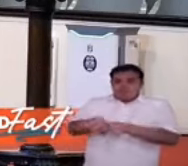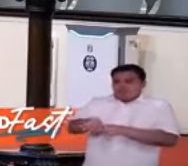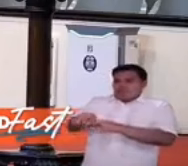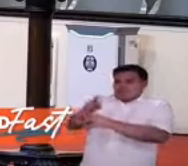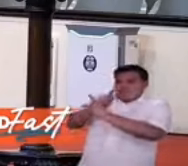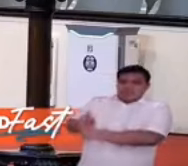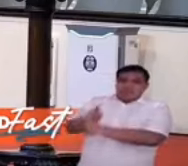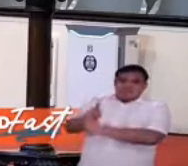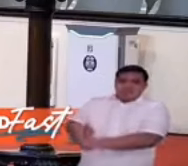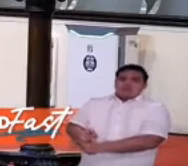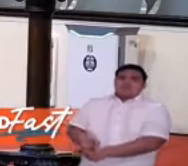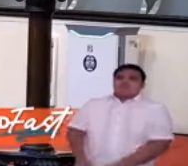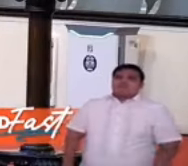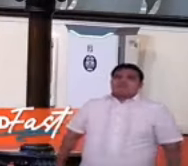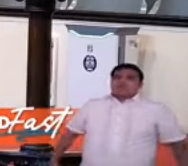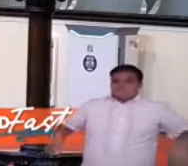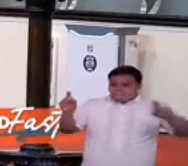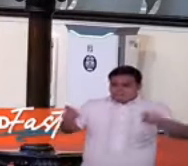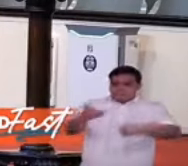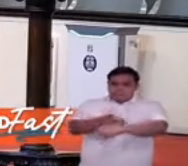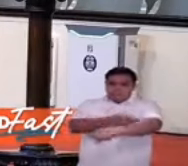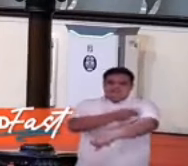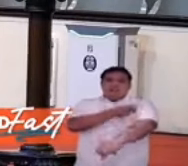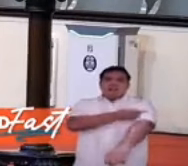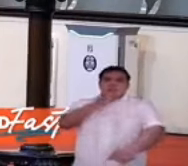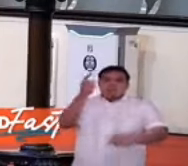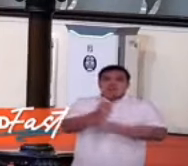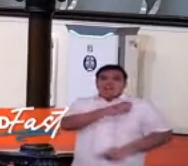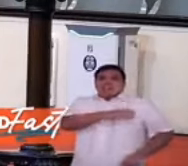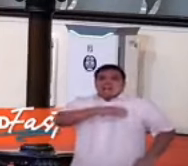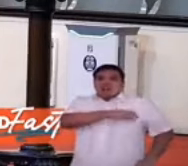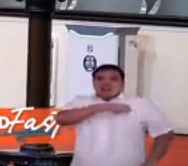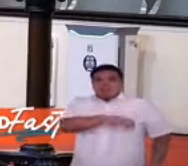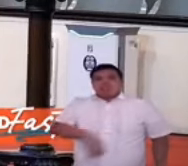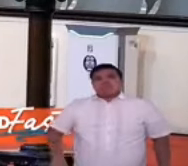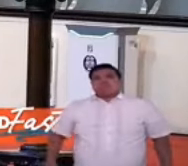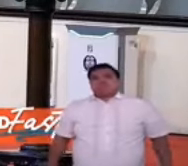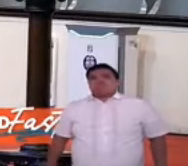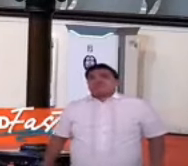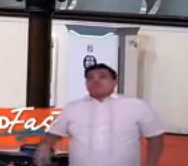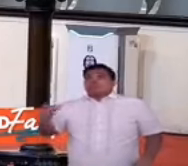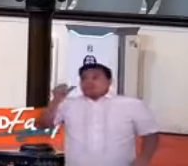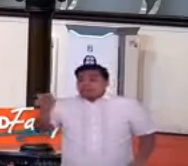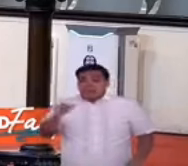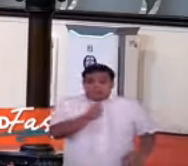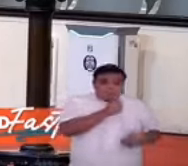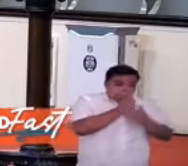mga kaigsunan. Magdevelop ta og pamatasan. You know, if it is a